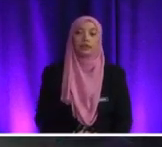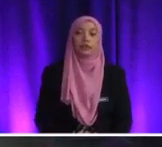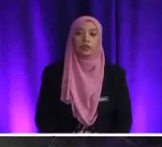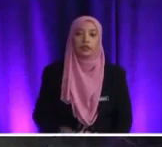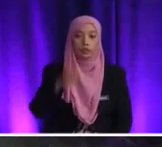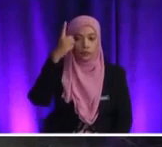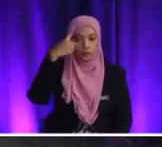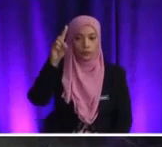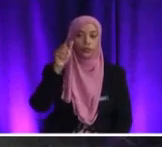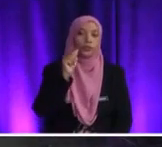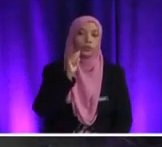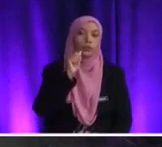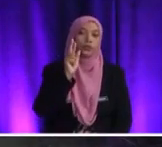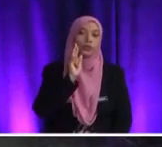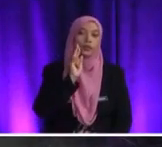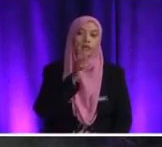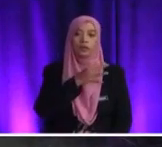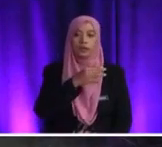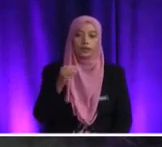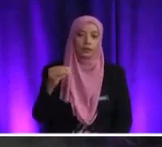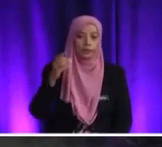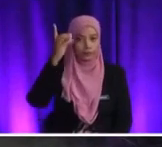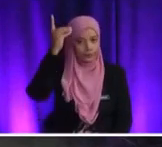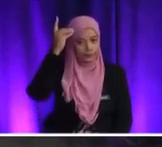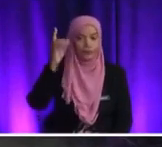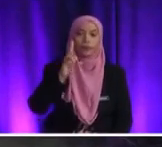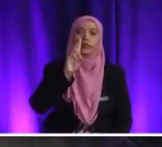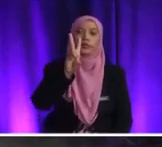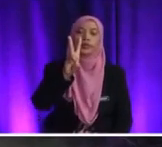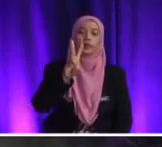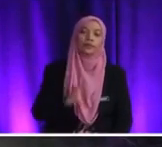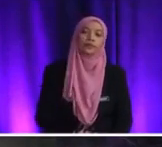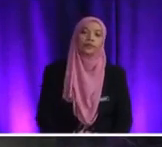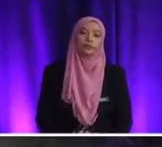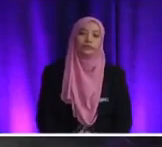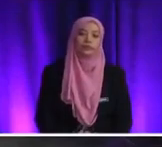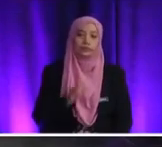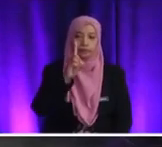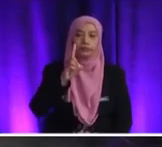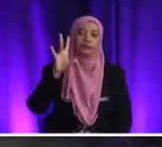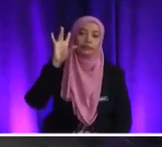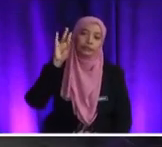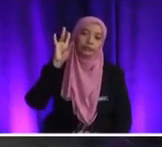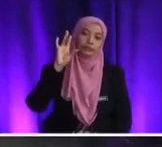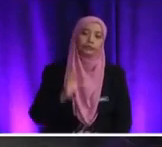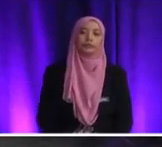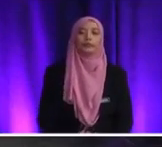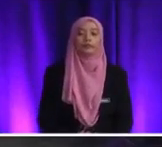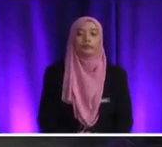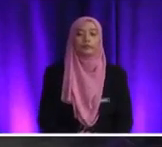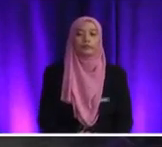udah senoda sempat kemasan game kedua jatuh untuk desain tadi kita bagi satu bintang